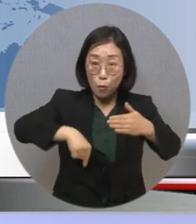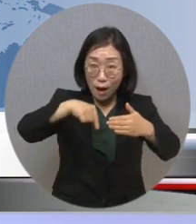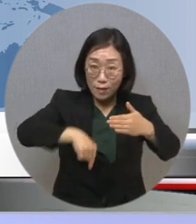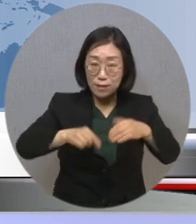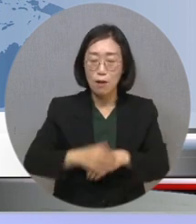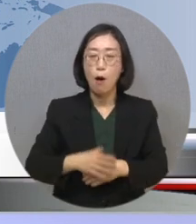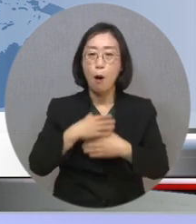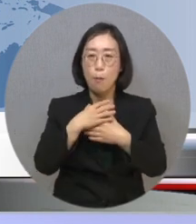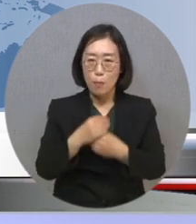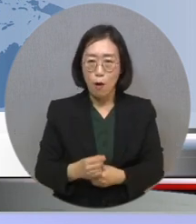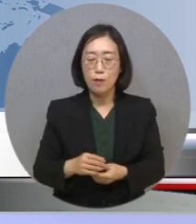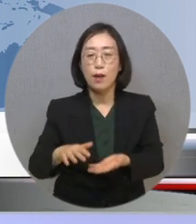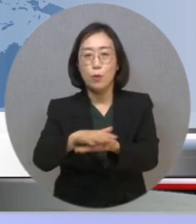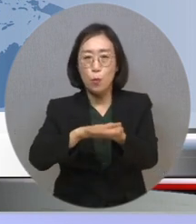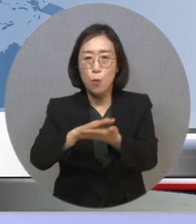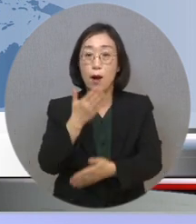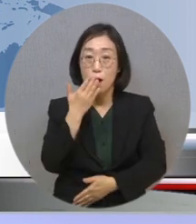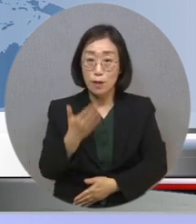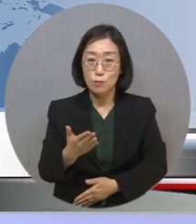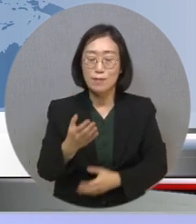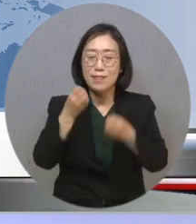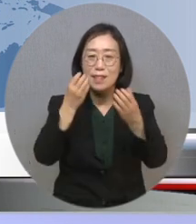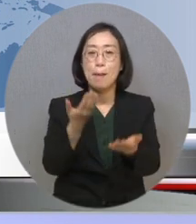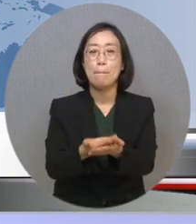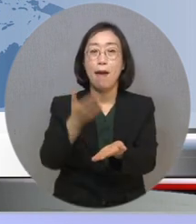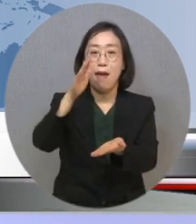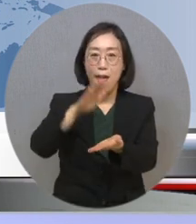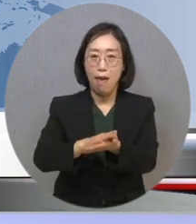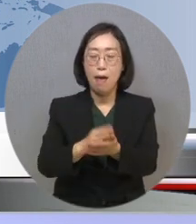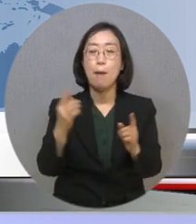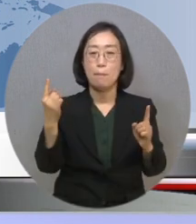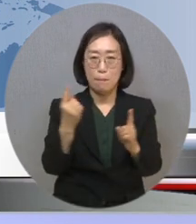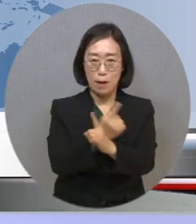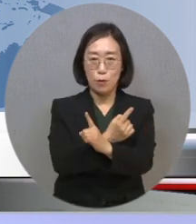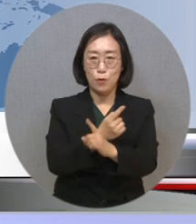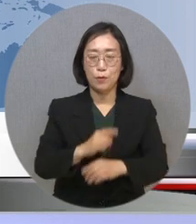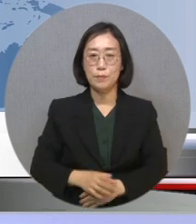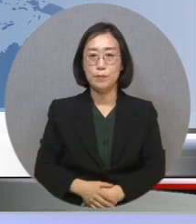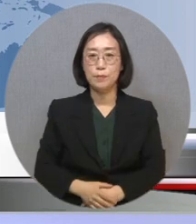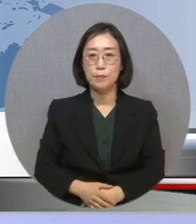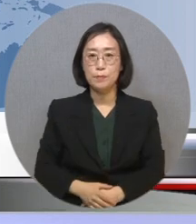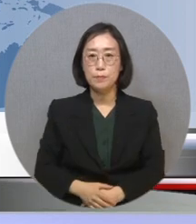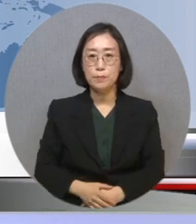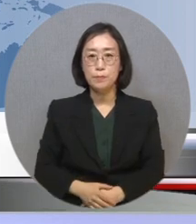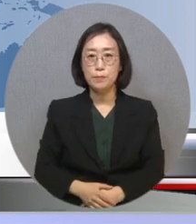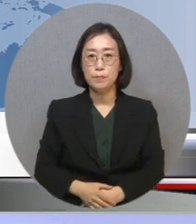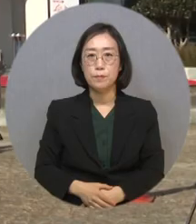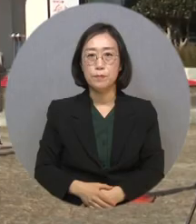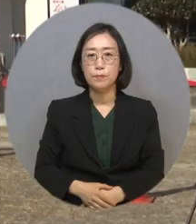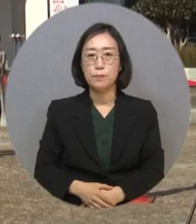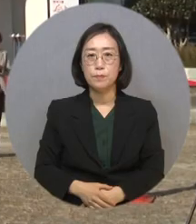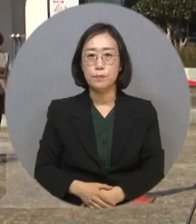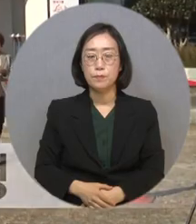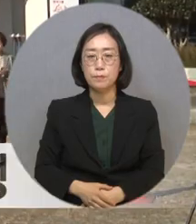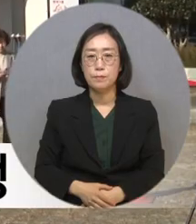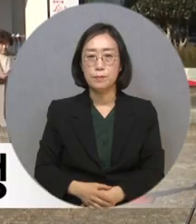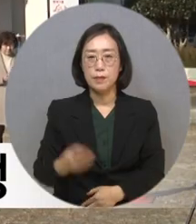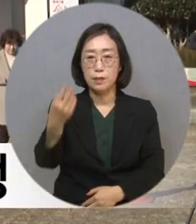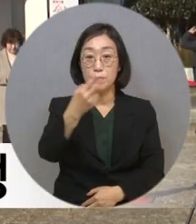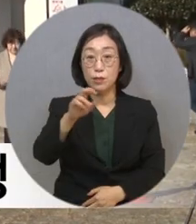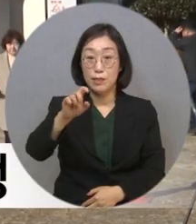마음편히 아이들이 즐길 수 있는 공간으로의 재탄생 황영재 기자가 소개합니다 지난